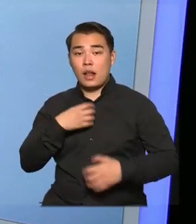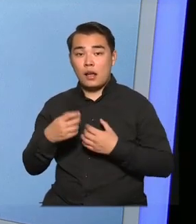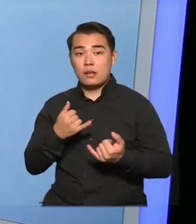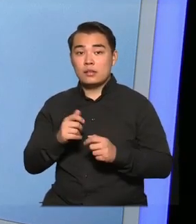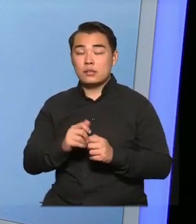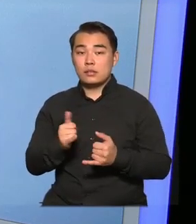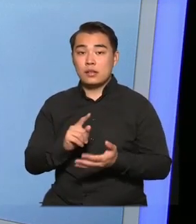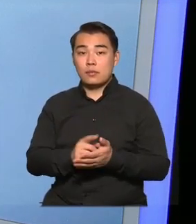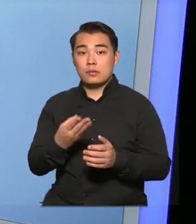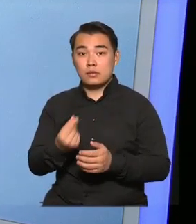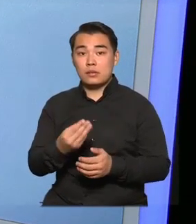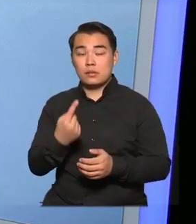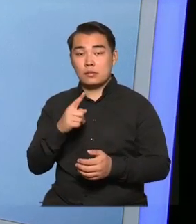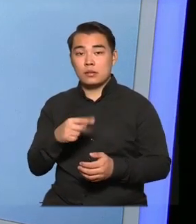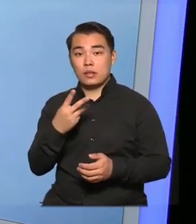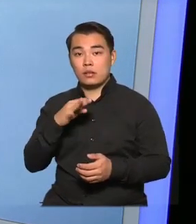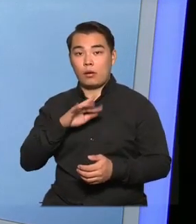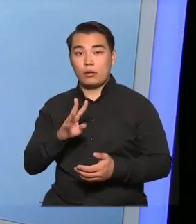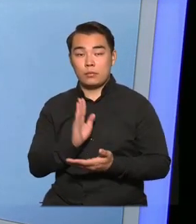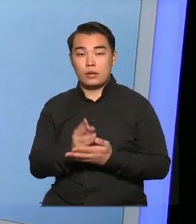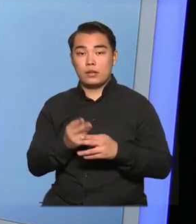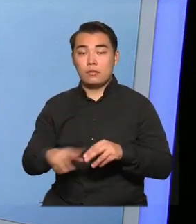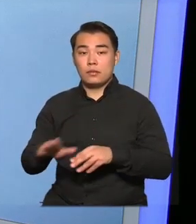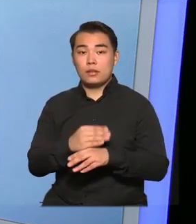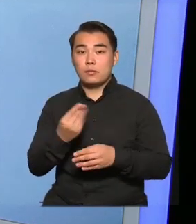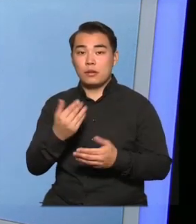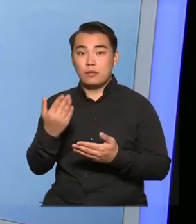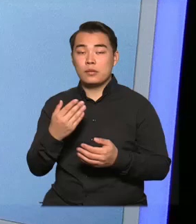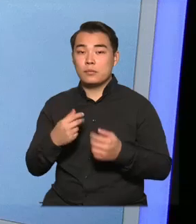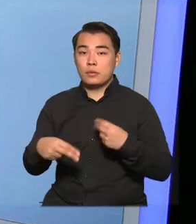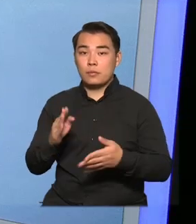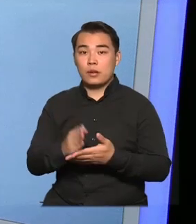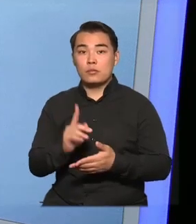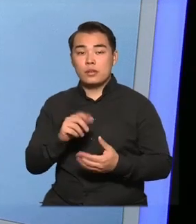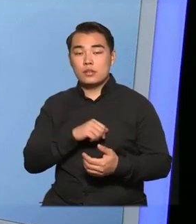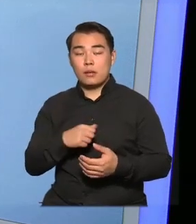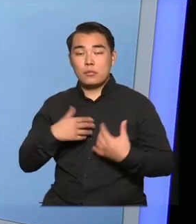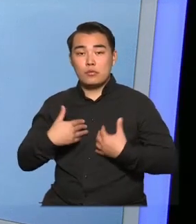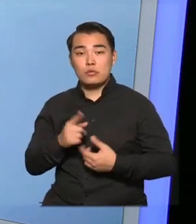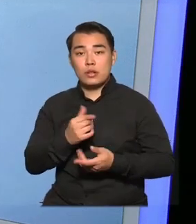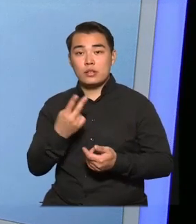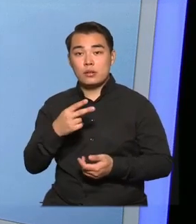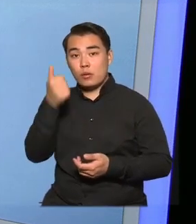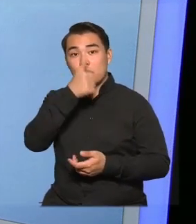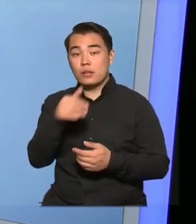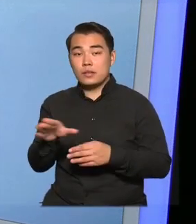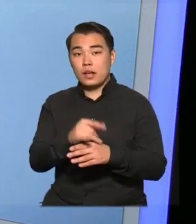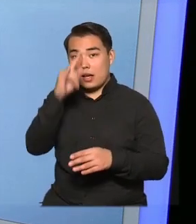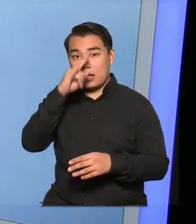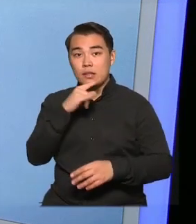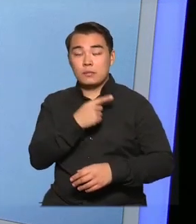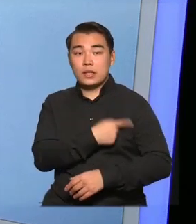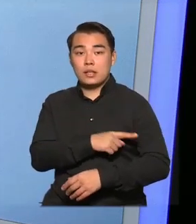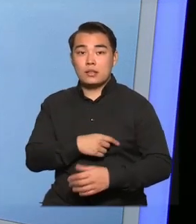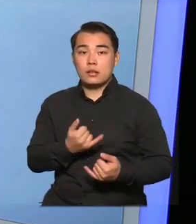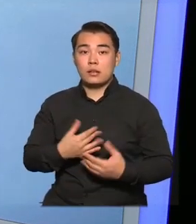шығындар 1,2 триллион теңгеден асады. Қалғаны бюджеттік шығыстар. Өкінішке қарай осы 20 жылда қазақстандықтарды медициналық қызметпен